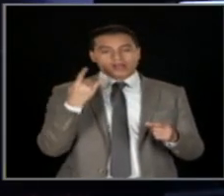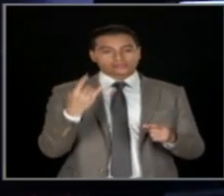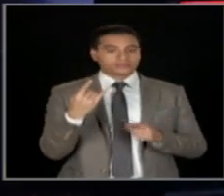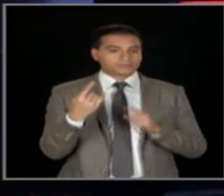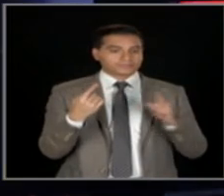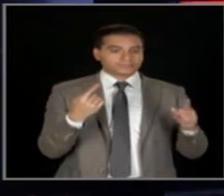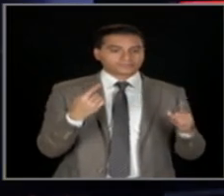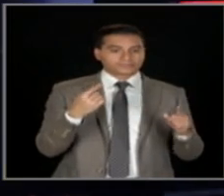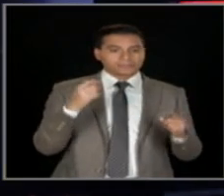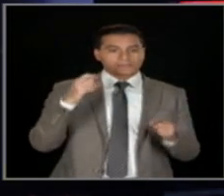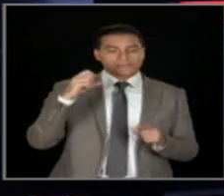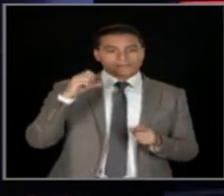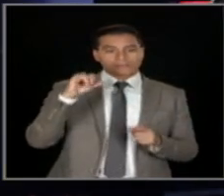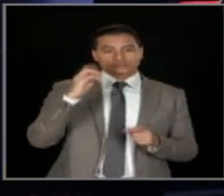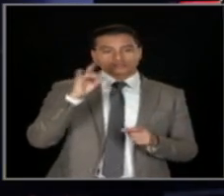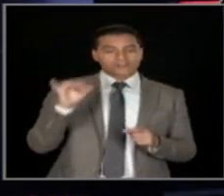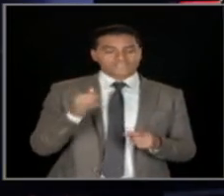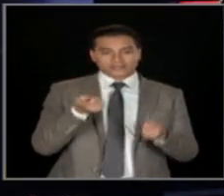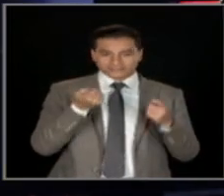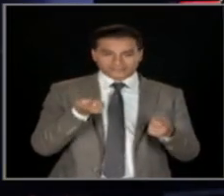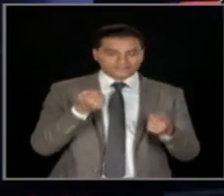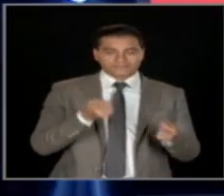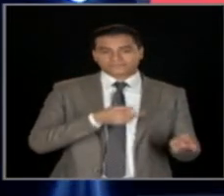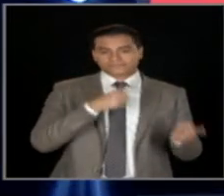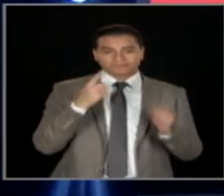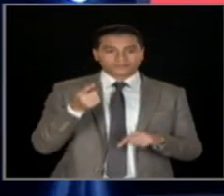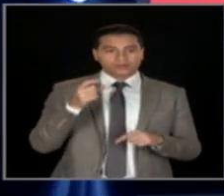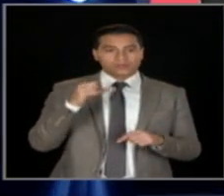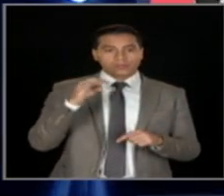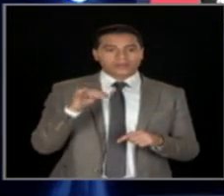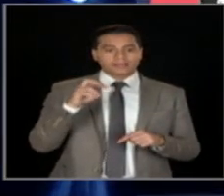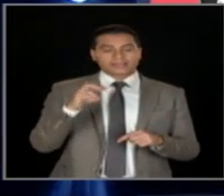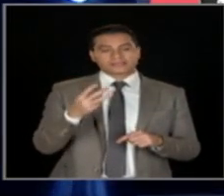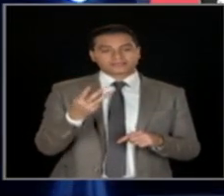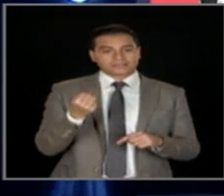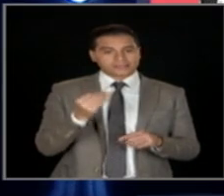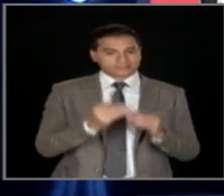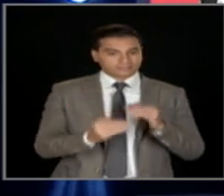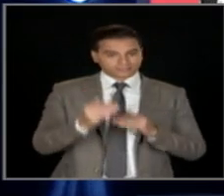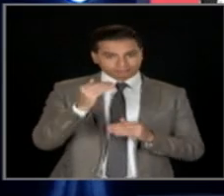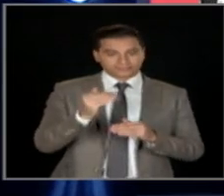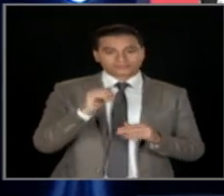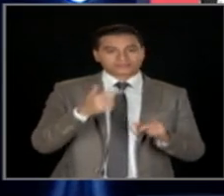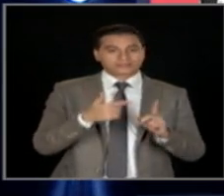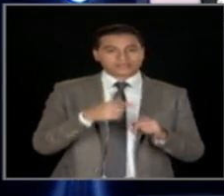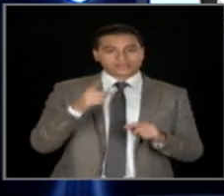10 نقط، مصطفى نبيل مفيش نقط، وجيه سمير في الصدارة